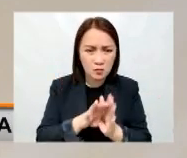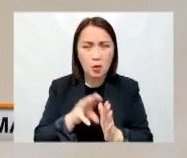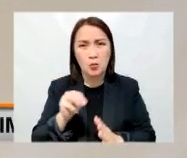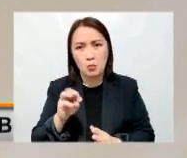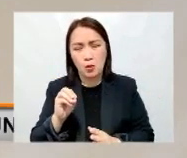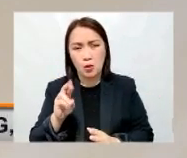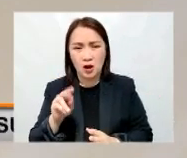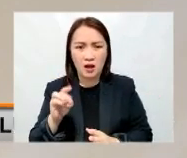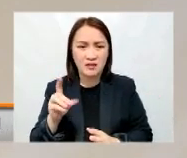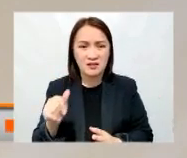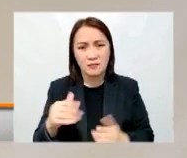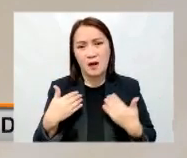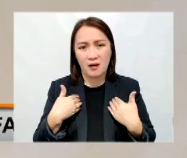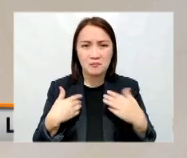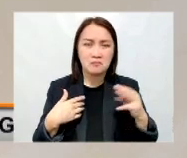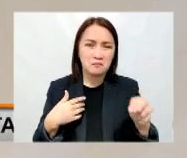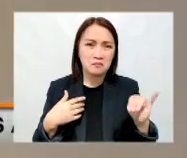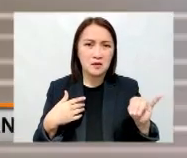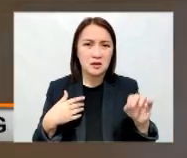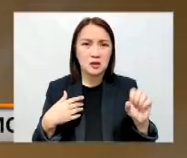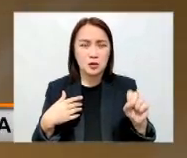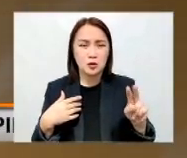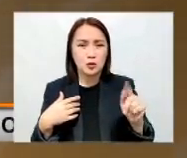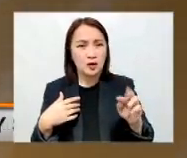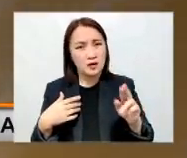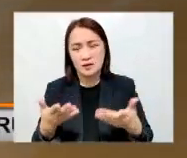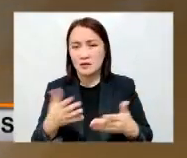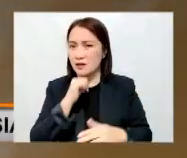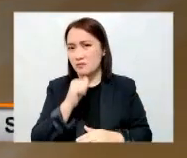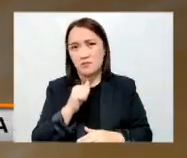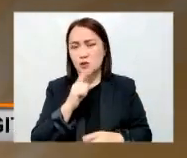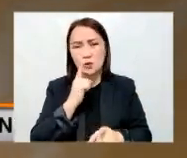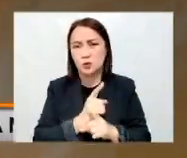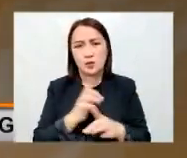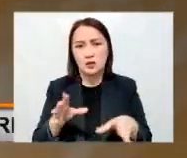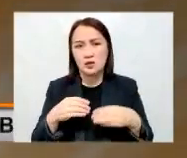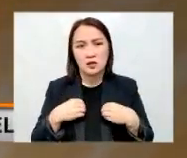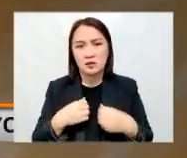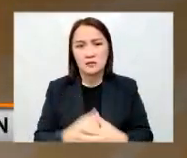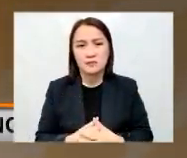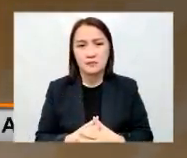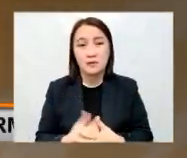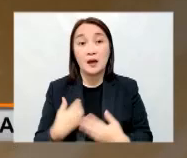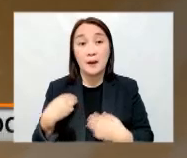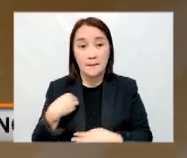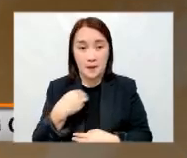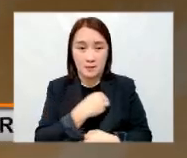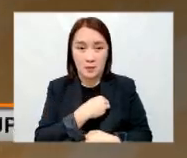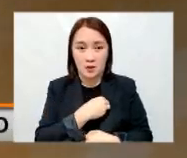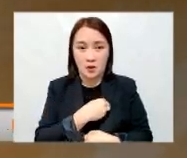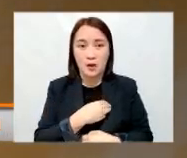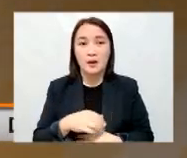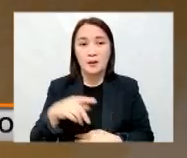Misuari, pero dinis-on na yun ng MNLF. Isang miyembro ng PNP Special Action Force ang napatay sa engkwentro,